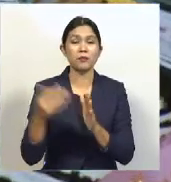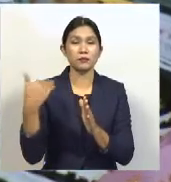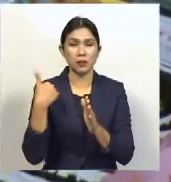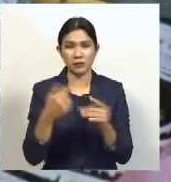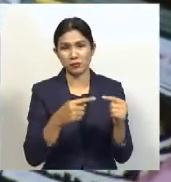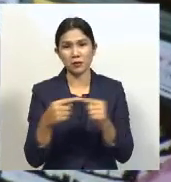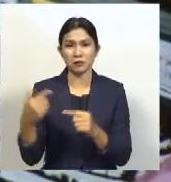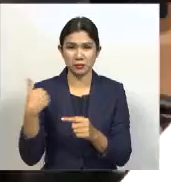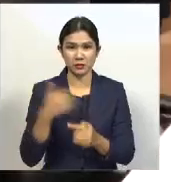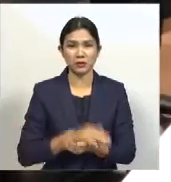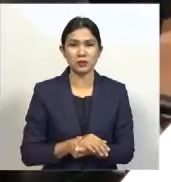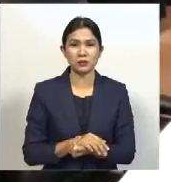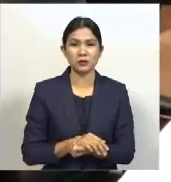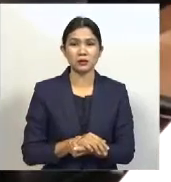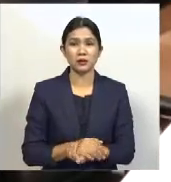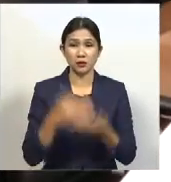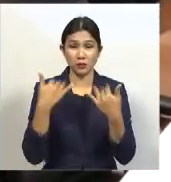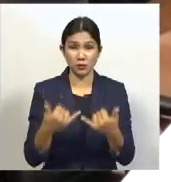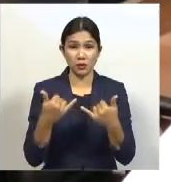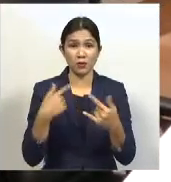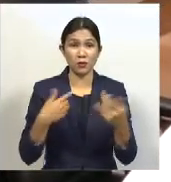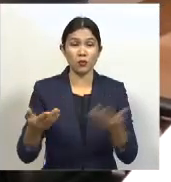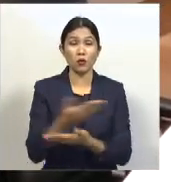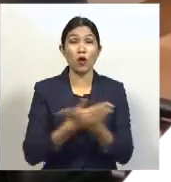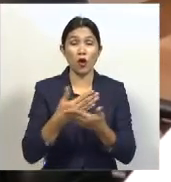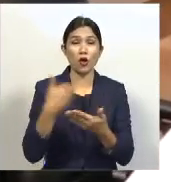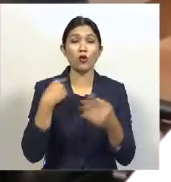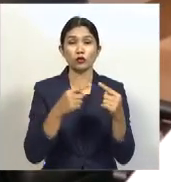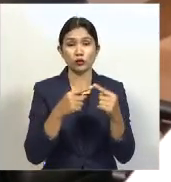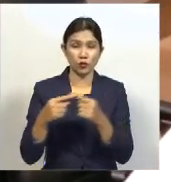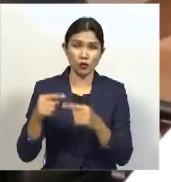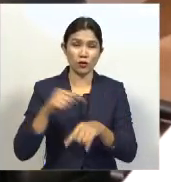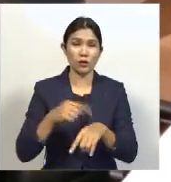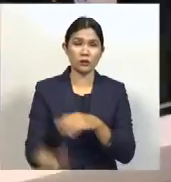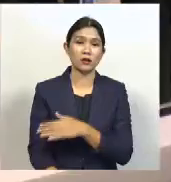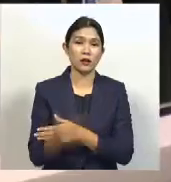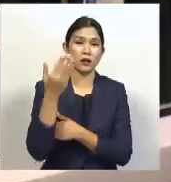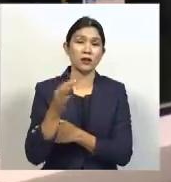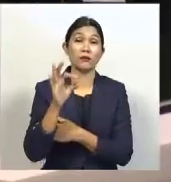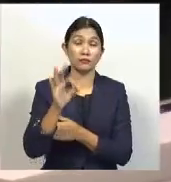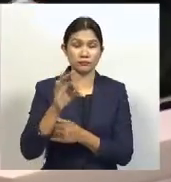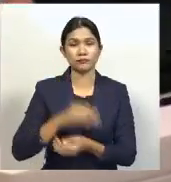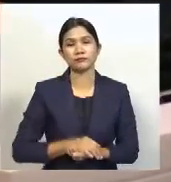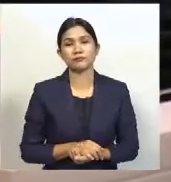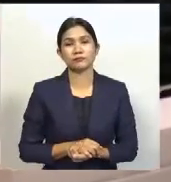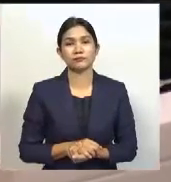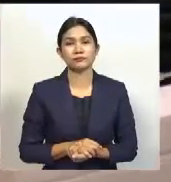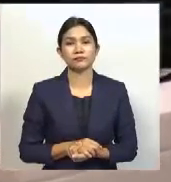2ต่อไปส่วนในวันนี้จะมีการอภิปรายกันต่อนะครับเริ่มในเวลา 9:00 ครับ